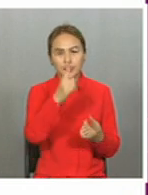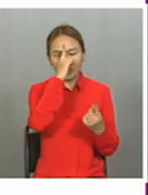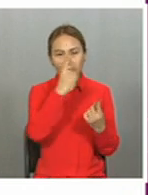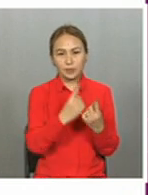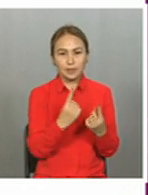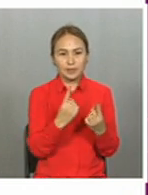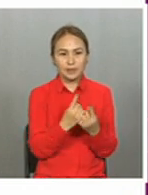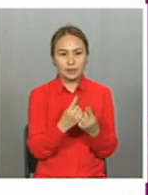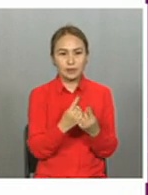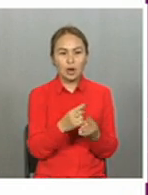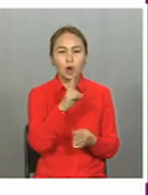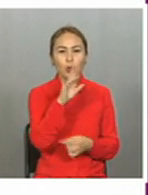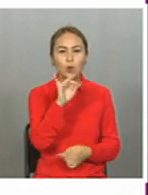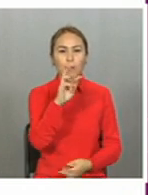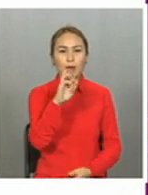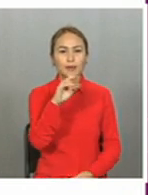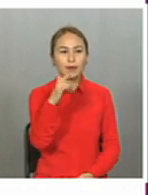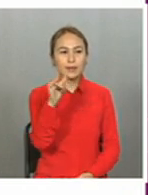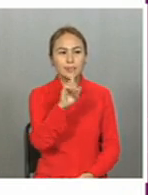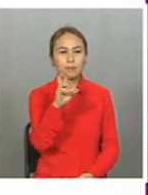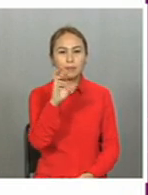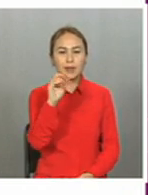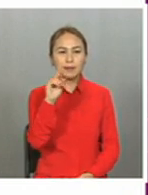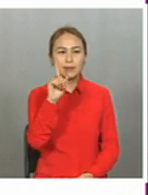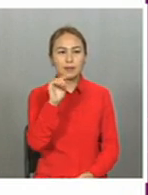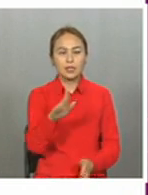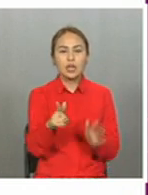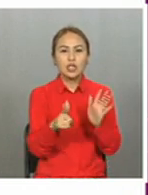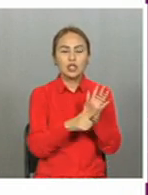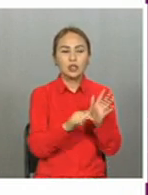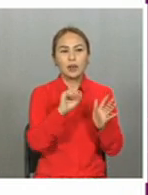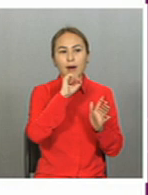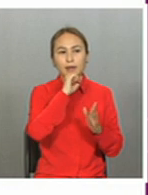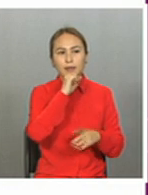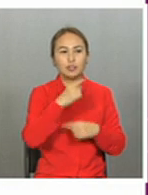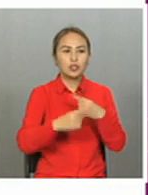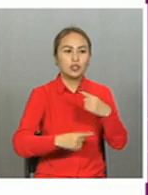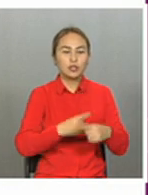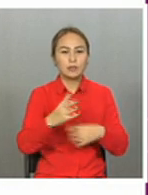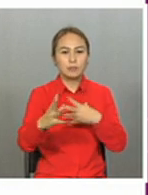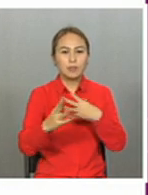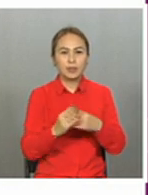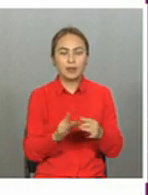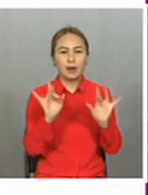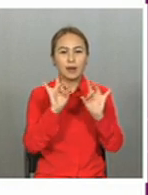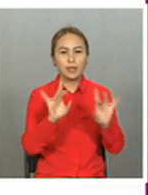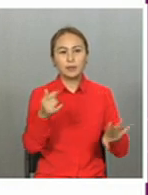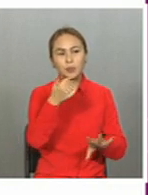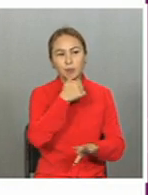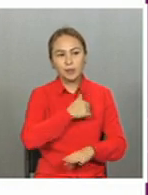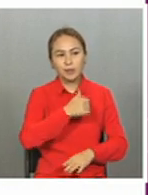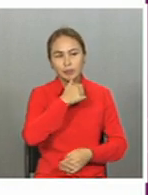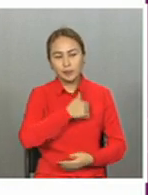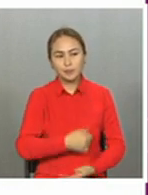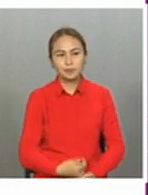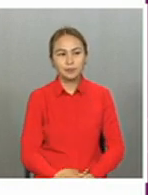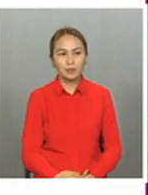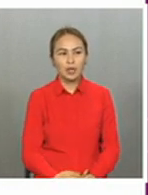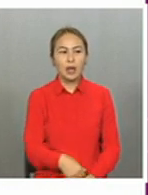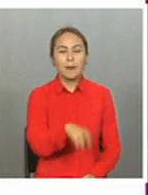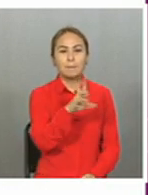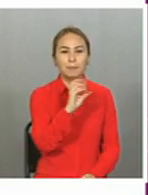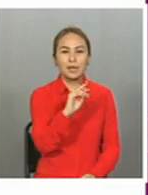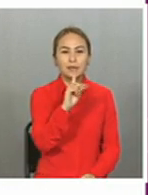сыныптастарың Құрманғазы Бекзаттың жеті ата шежіресін бірге айтып көрейік.